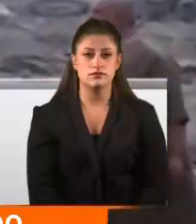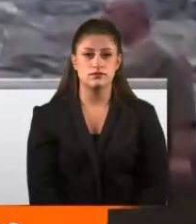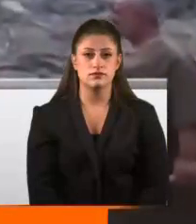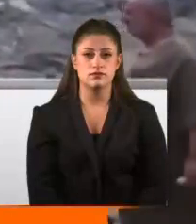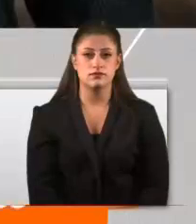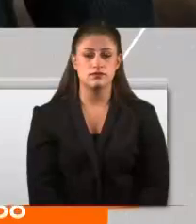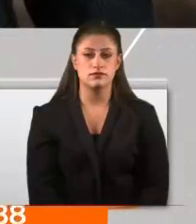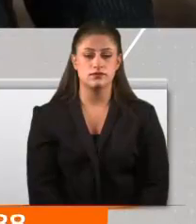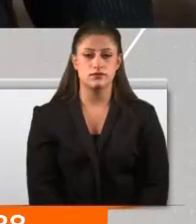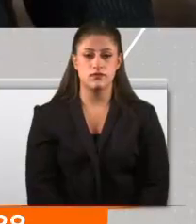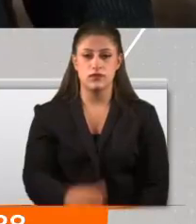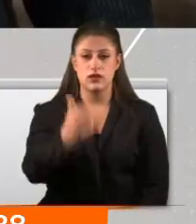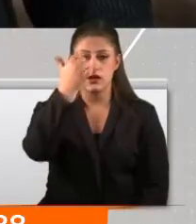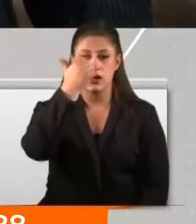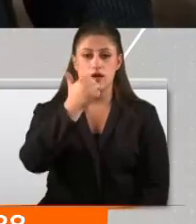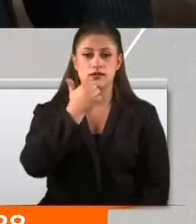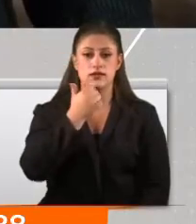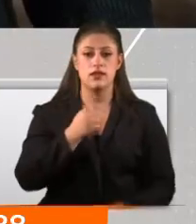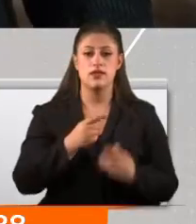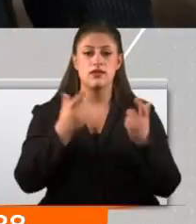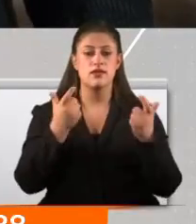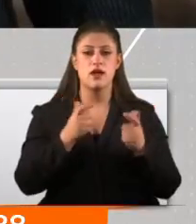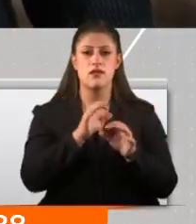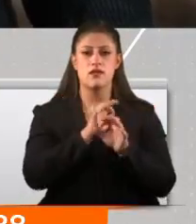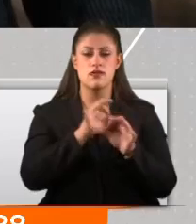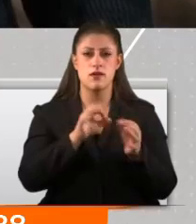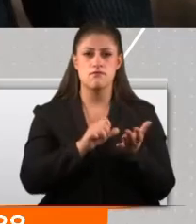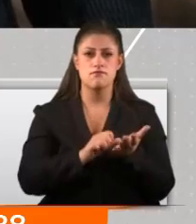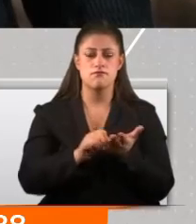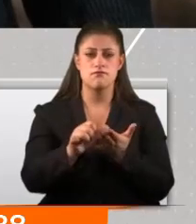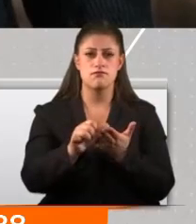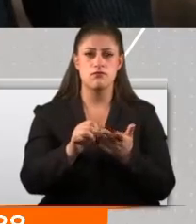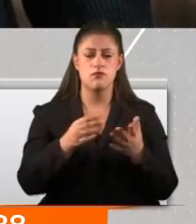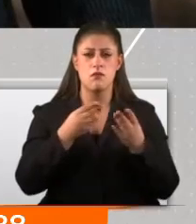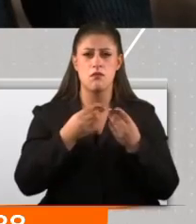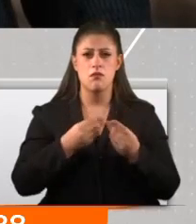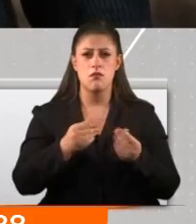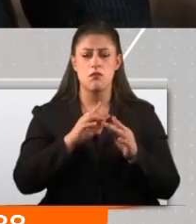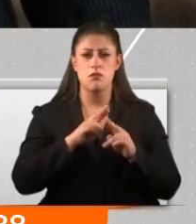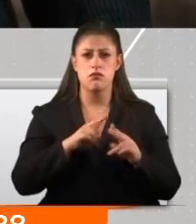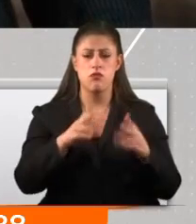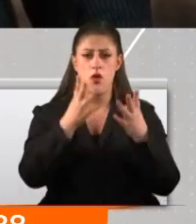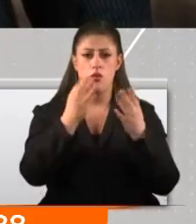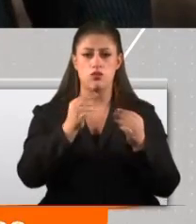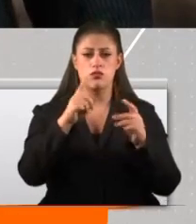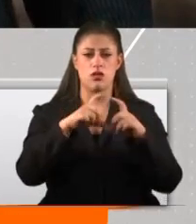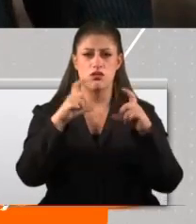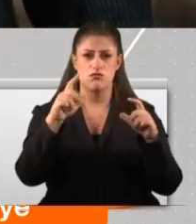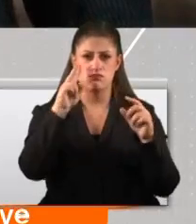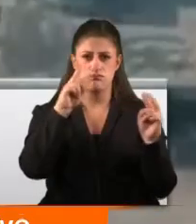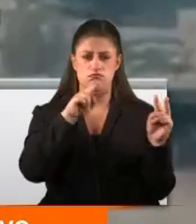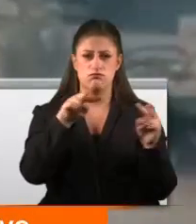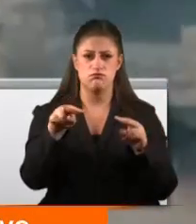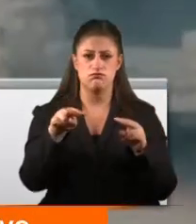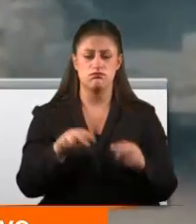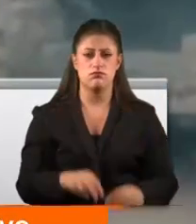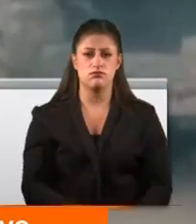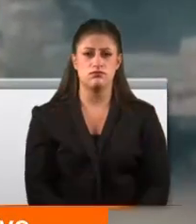yaptık gazze'nin neredeyse tamamın yerle bir edildiği bir tabloyla karşı